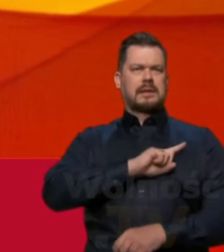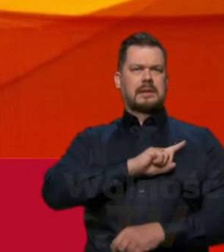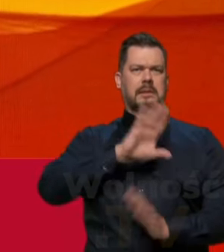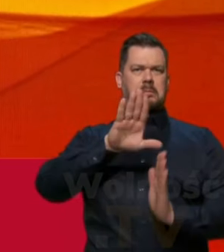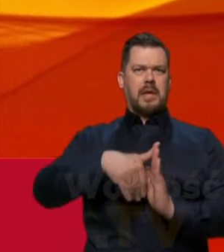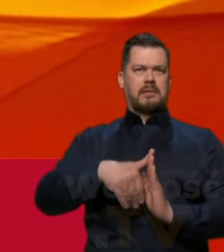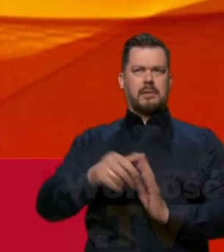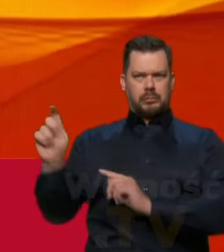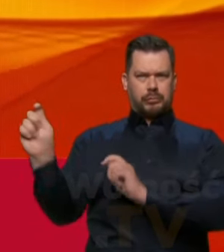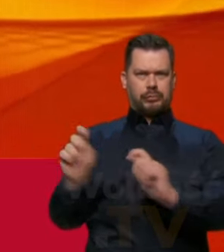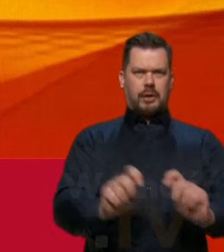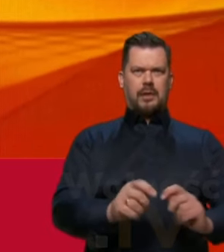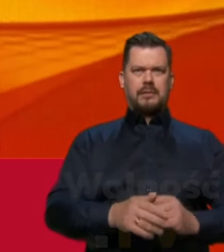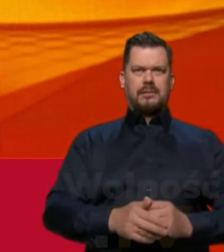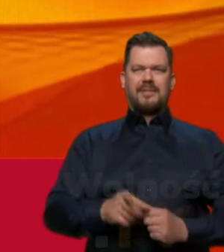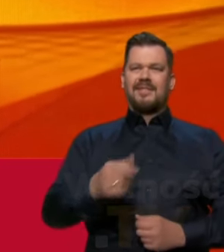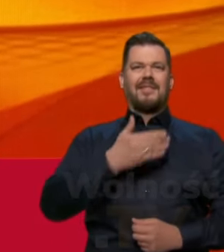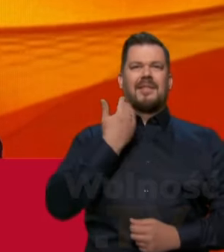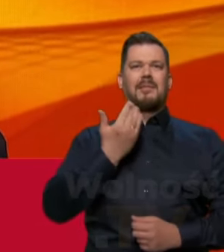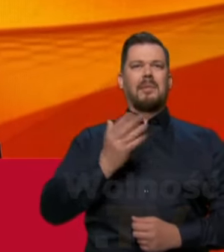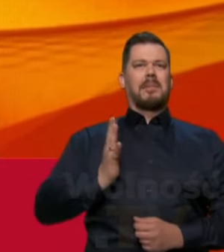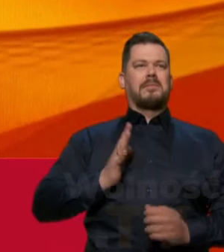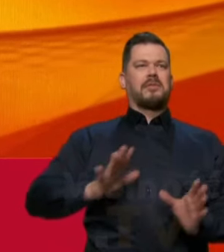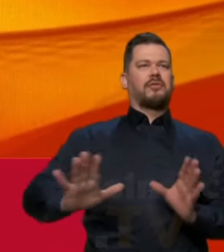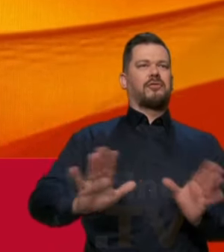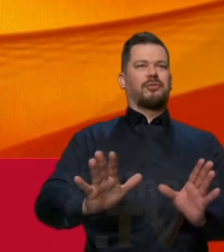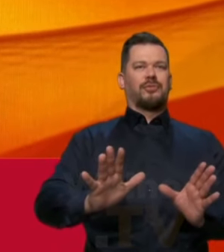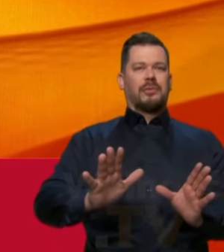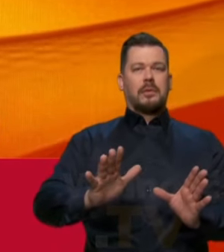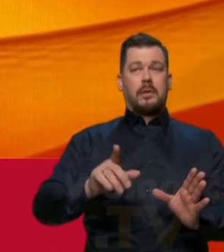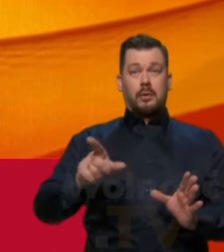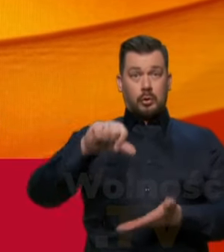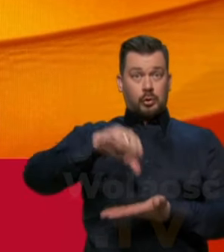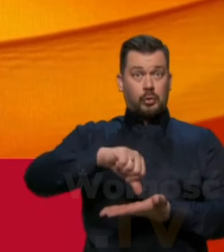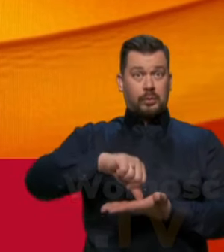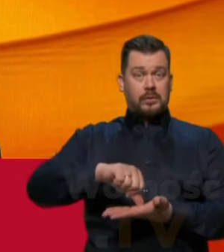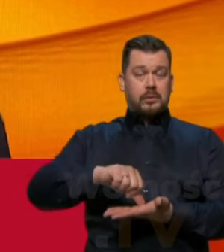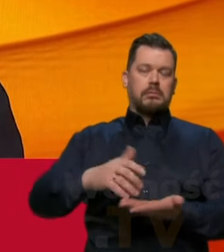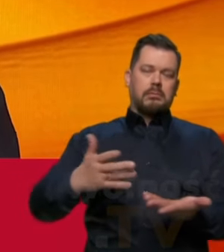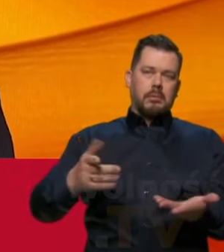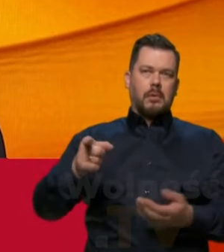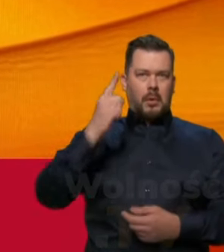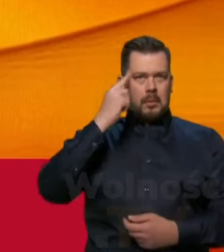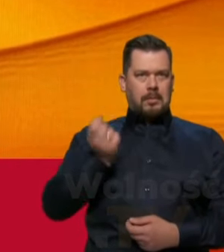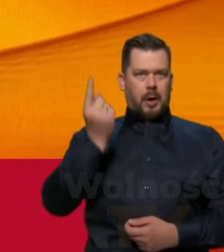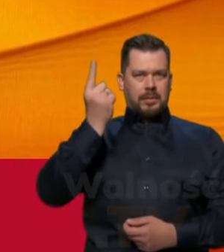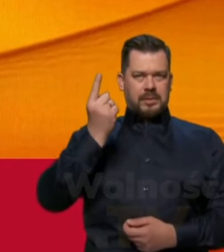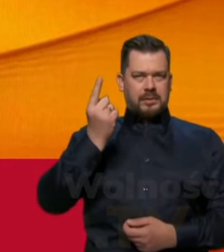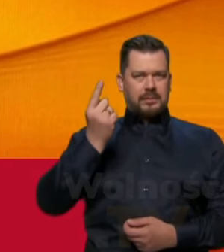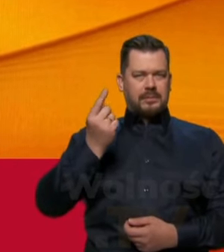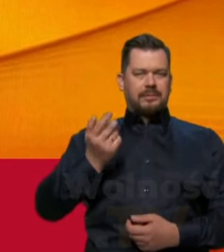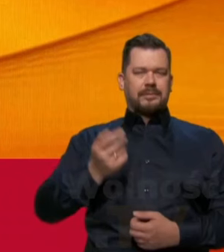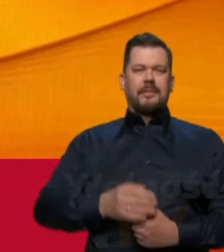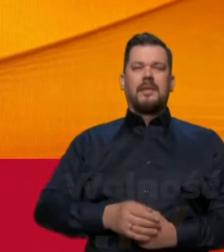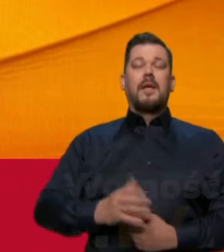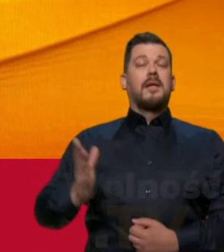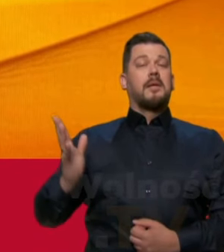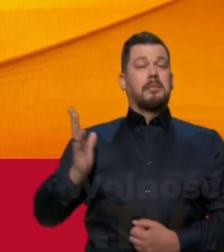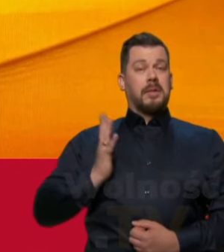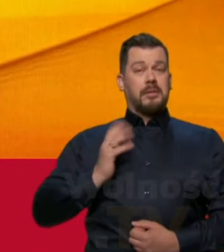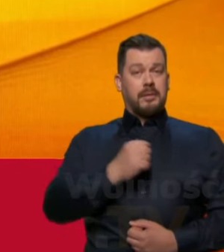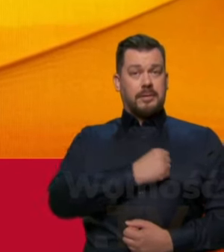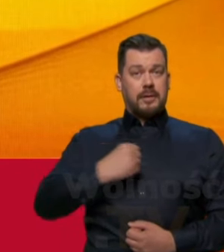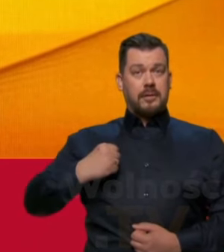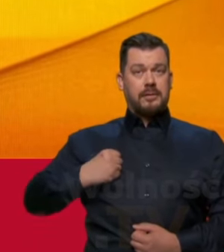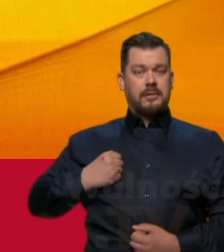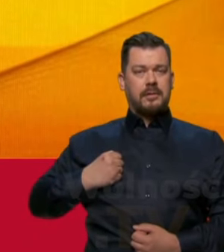brak zapewnienia bezpieczeństwa, zwłaszcza w Śródmieściu, powoduje, że pojawiają się tego rodzaju pomysły. Bezpieczeństwo w Warszawie